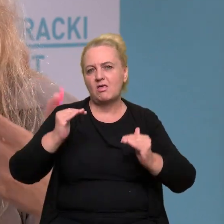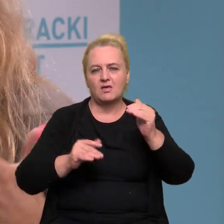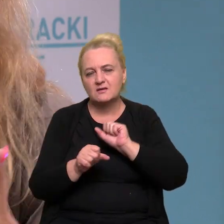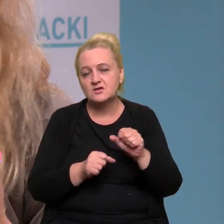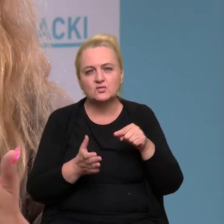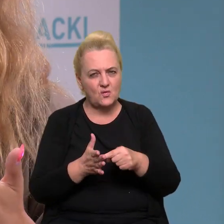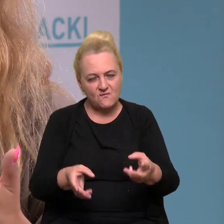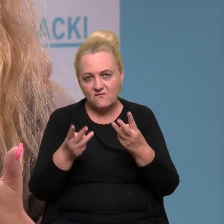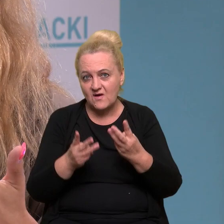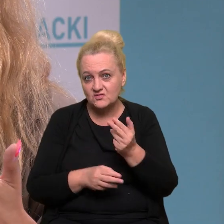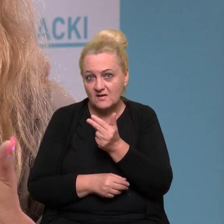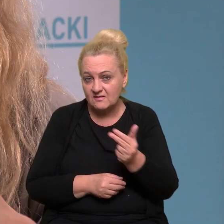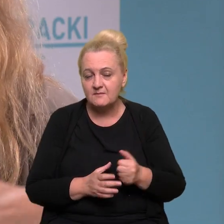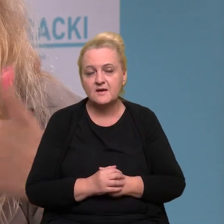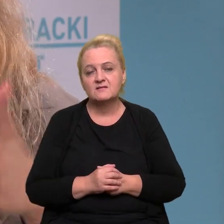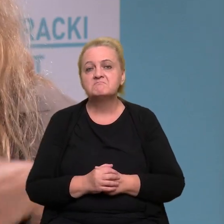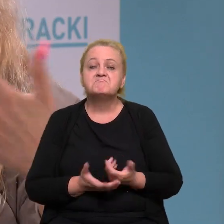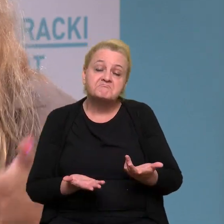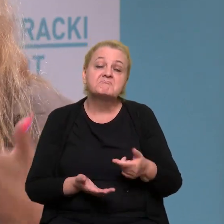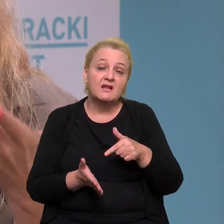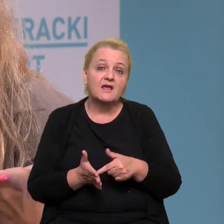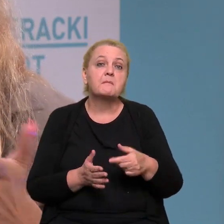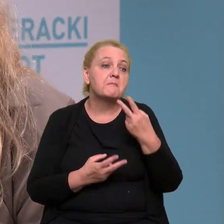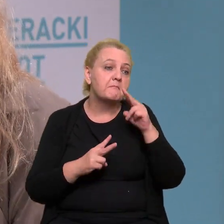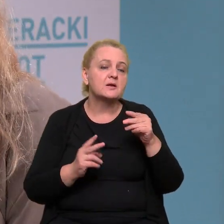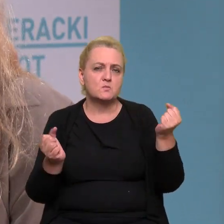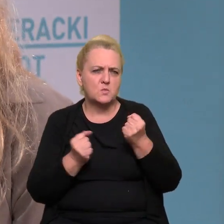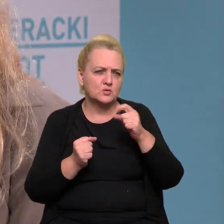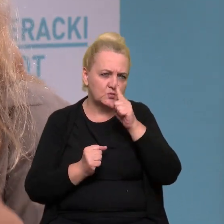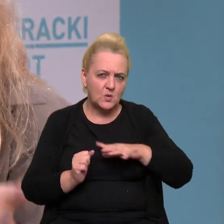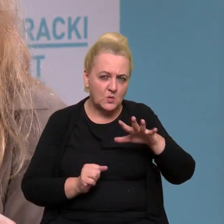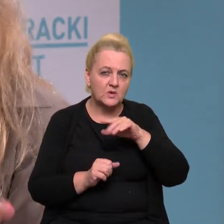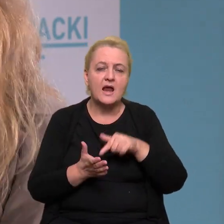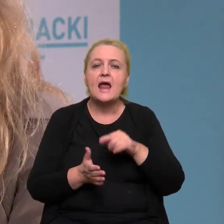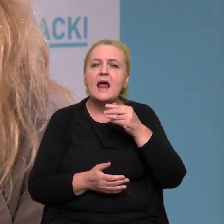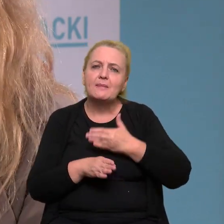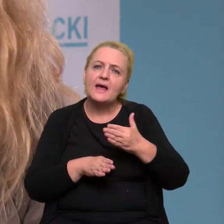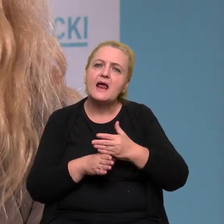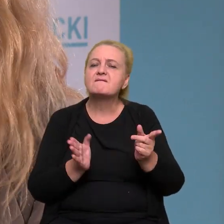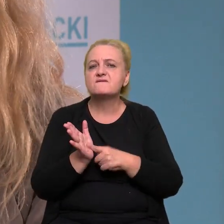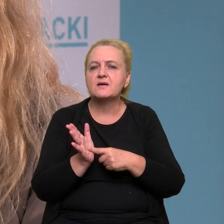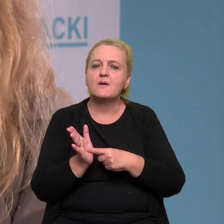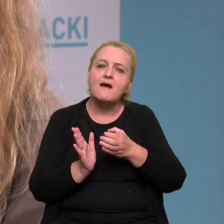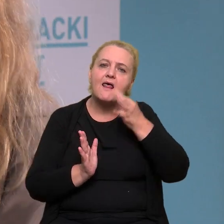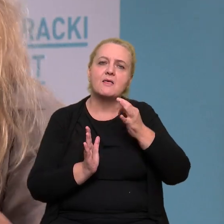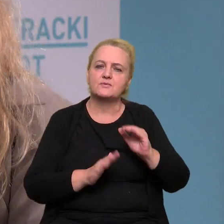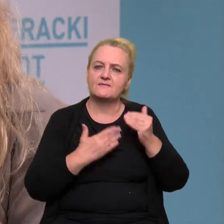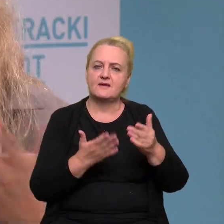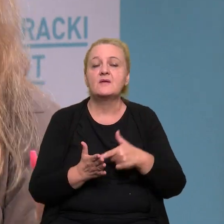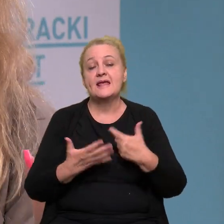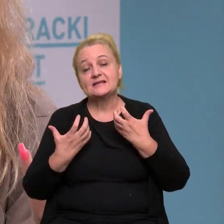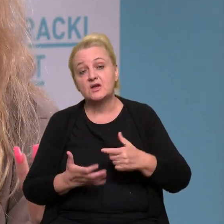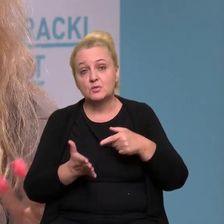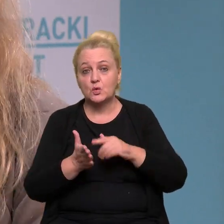są to ważne tematy, które owszem są postrzegane silnie w społeczeństwie, ale wciąż jeszcze wymagają ulepszenia. Więc chciałam